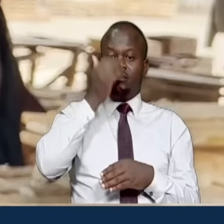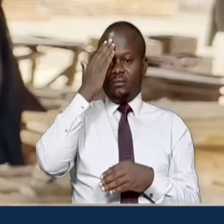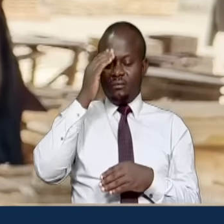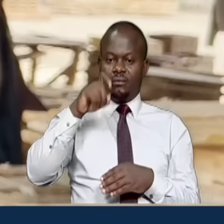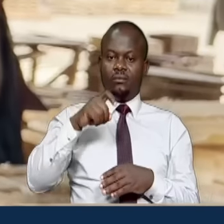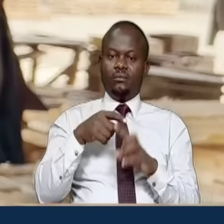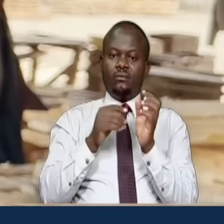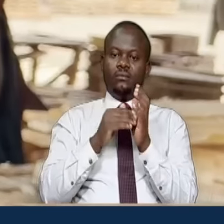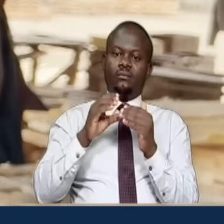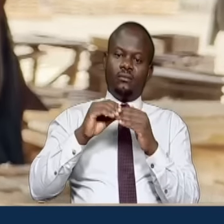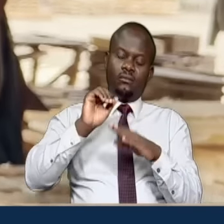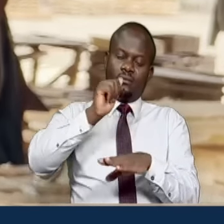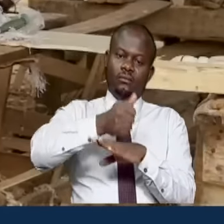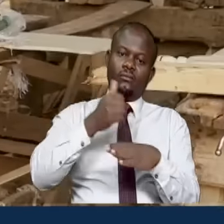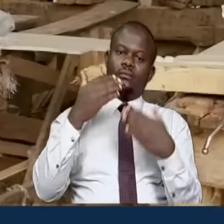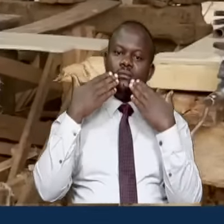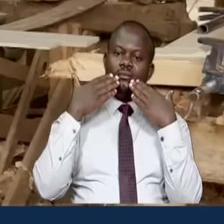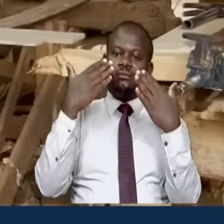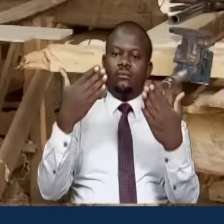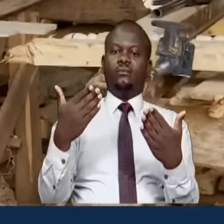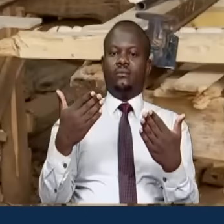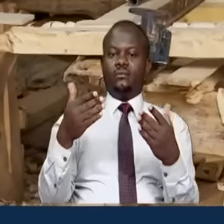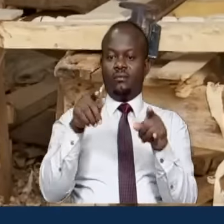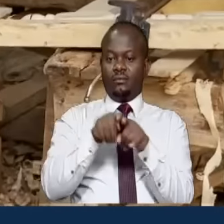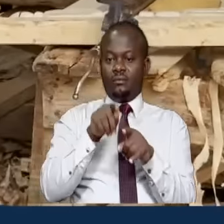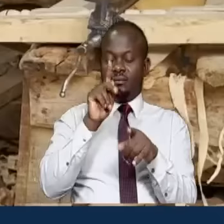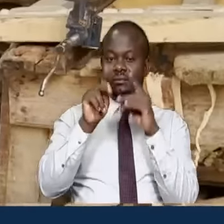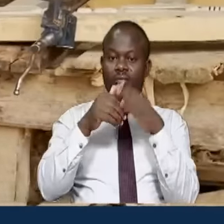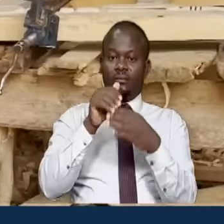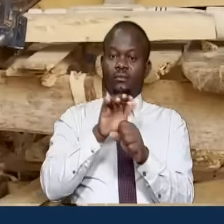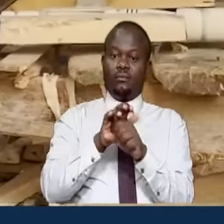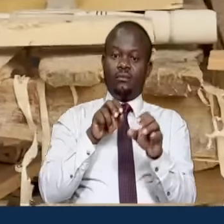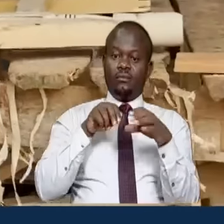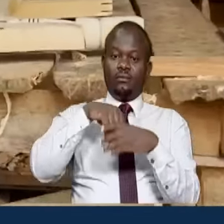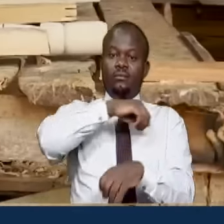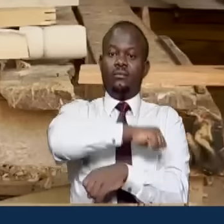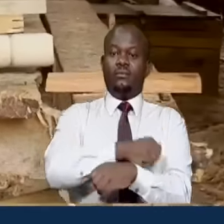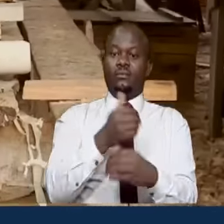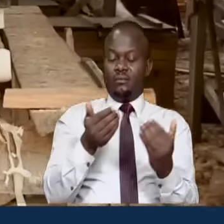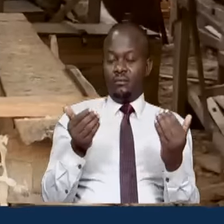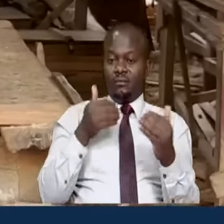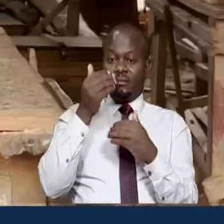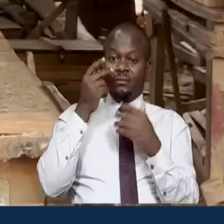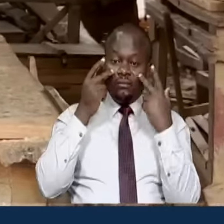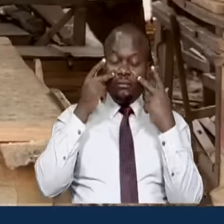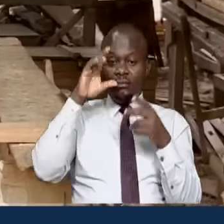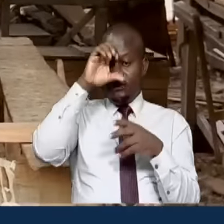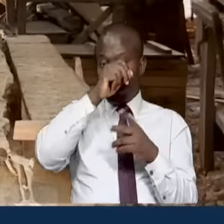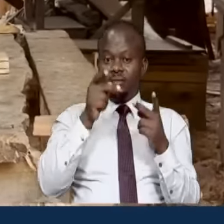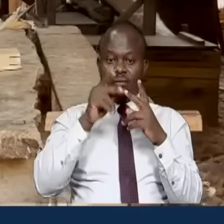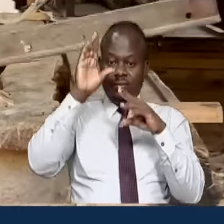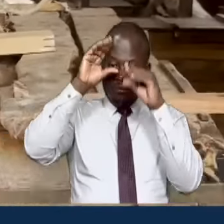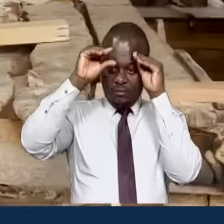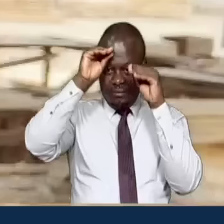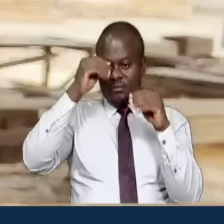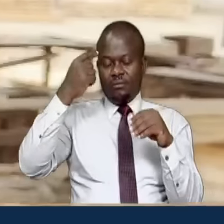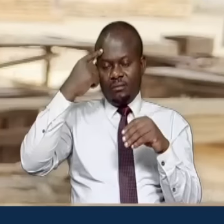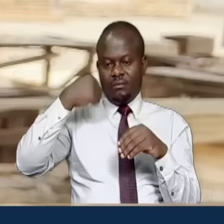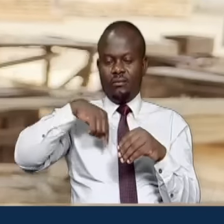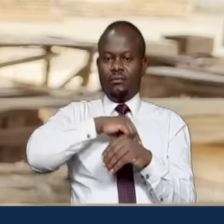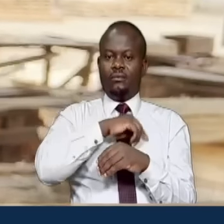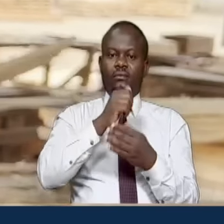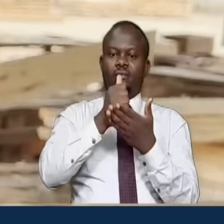ubuyobozi bw'agakiriro bwarakoze, kuko abenshi hari abava mu ishuri bakiri bato ugasanga babuza aho bigira imyuga. Ku bwanjye njye